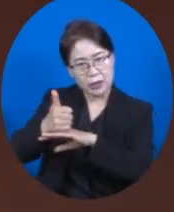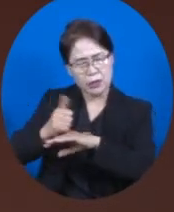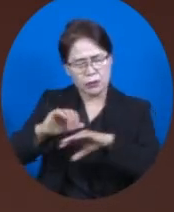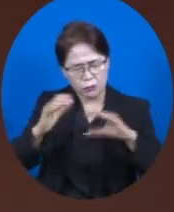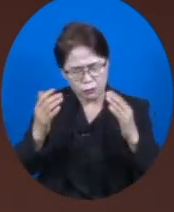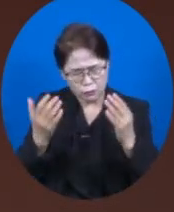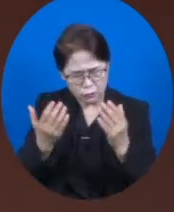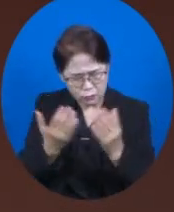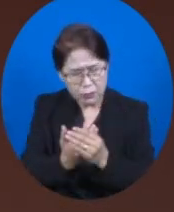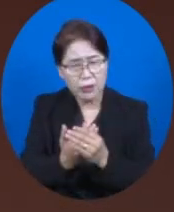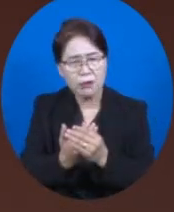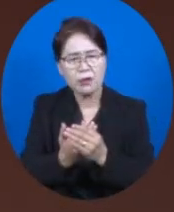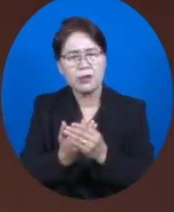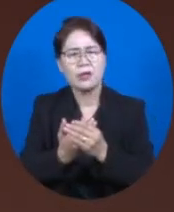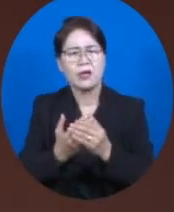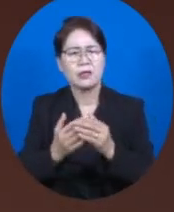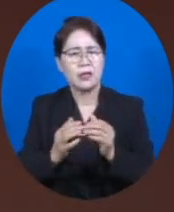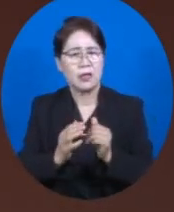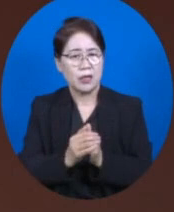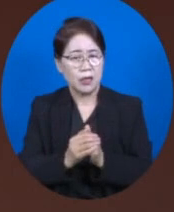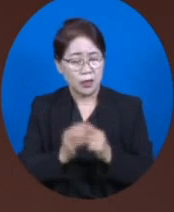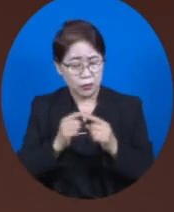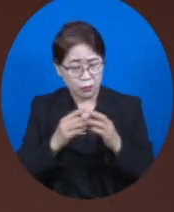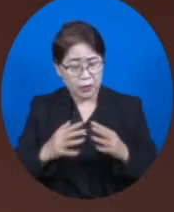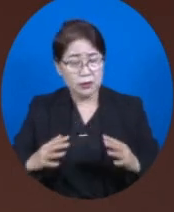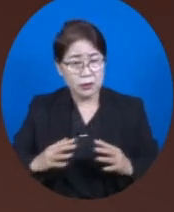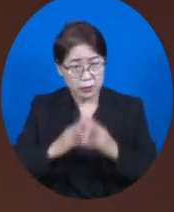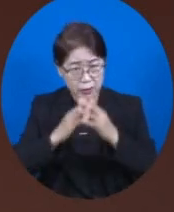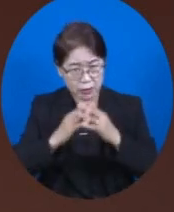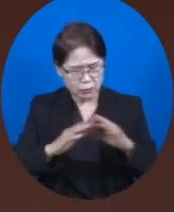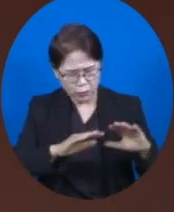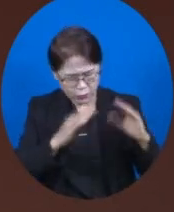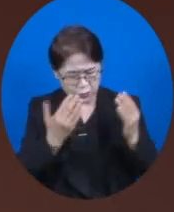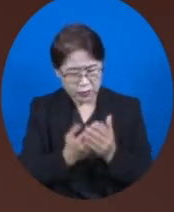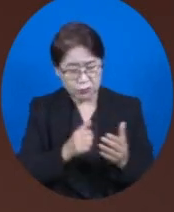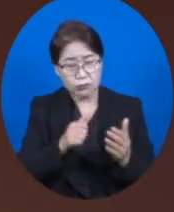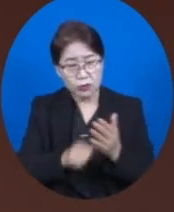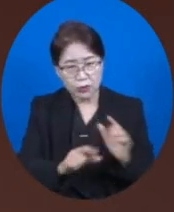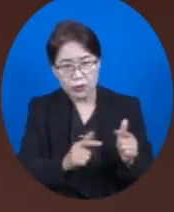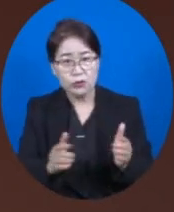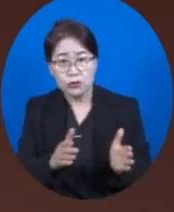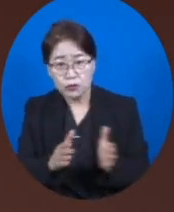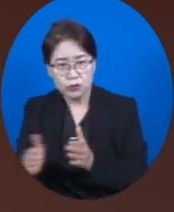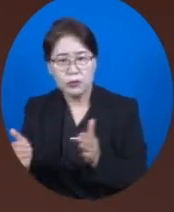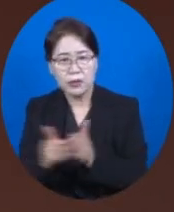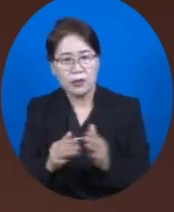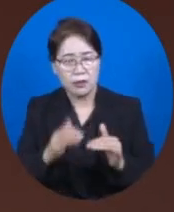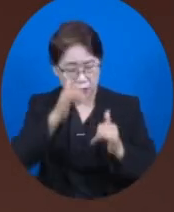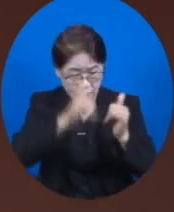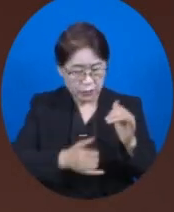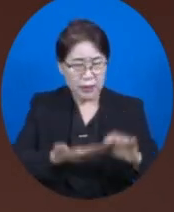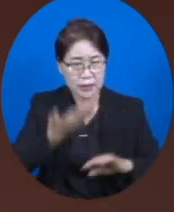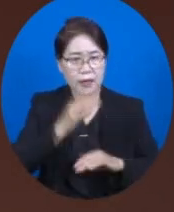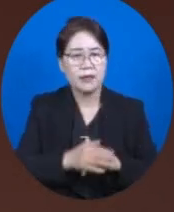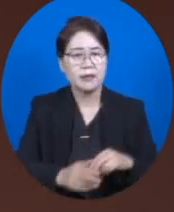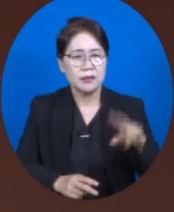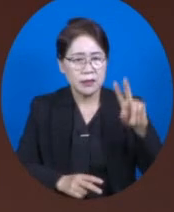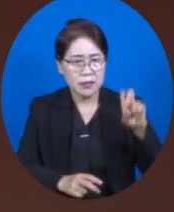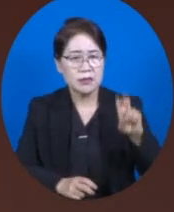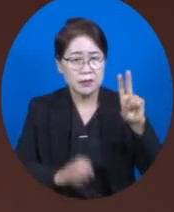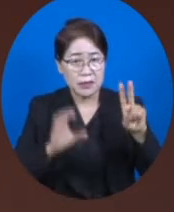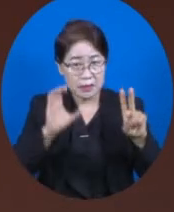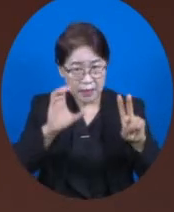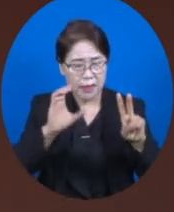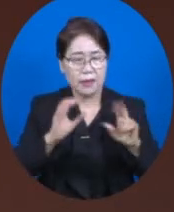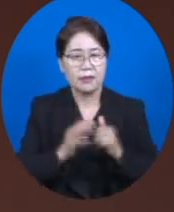완벽하게 그 성전을 지을 수 있도록 모든 것을 준비해 두었습니다 그러니까 역대상 22장을 보게 되면요